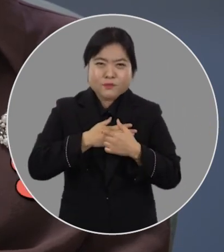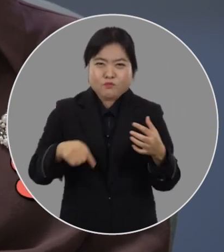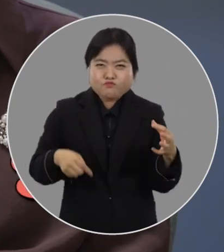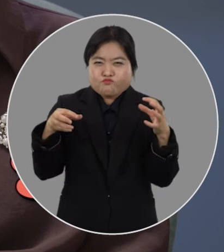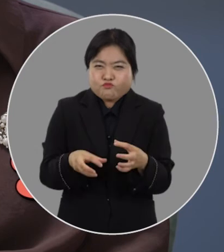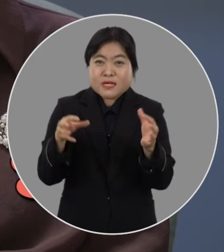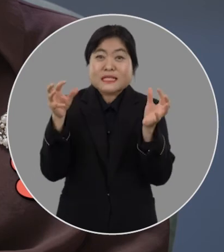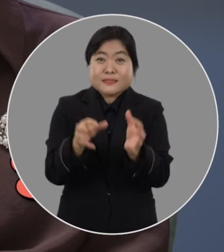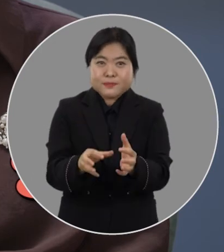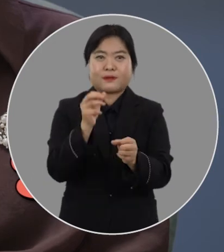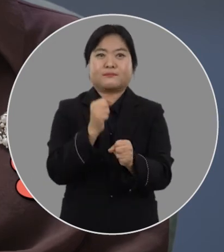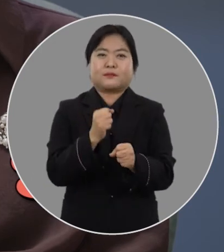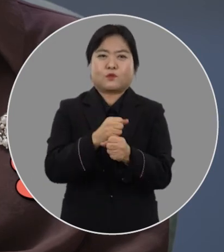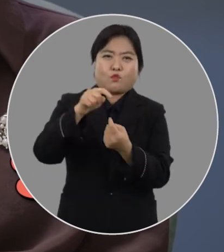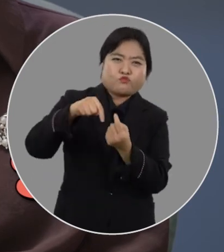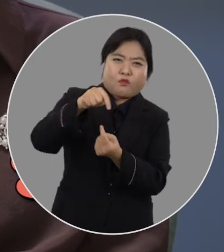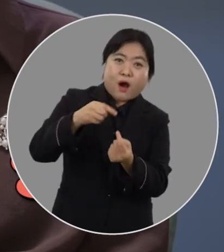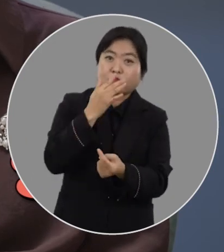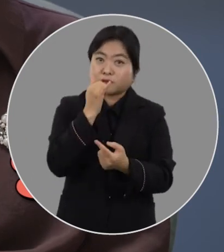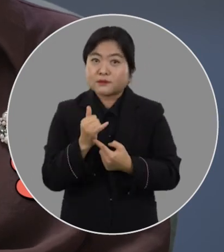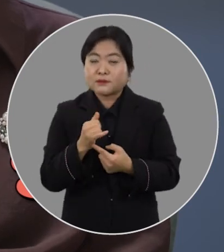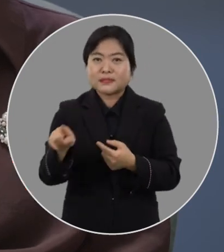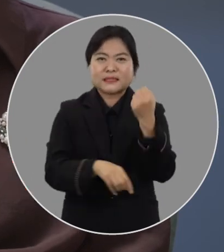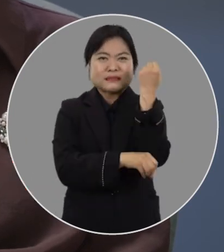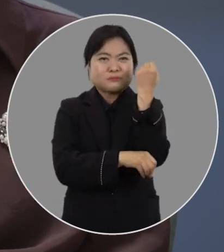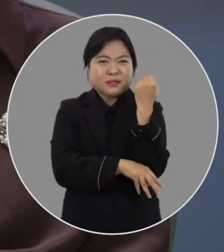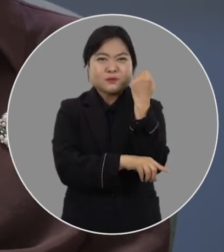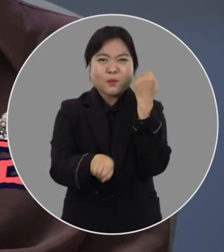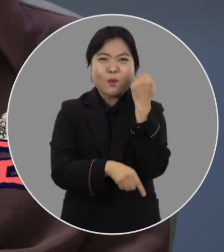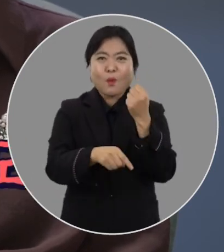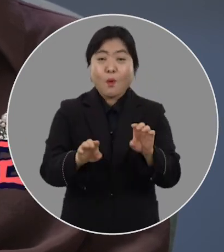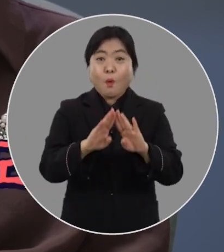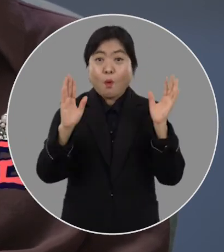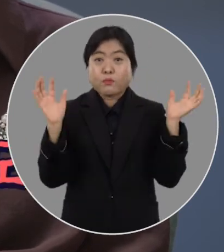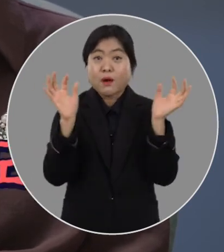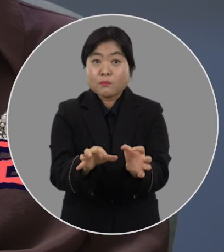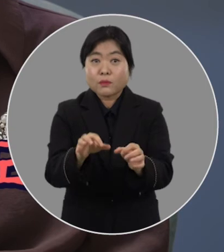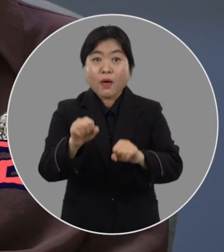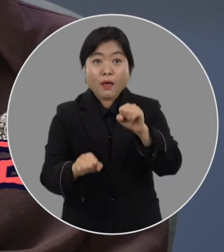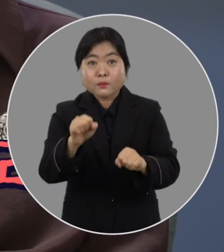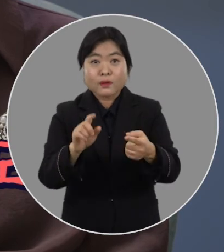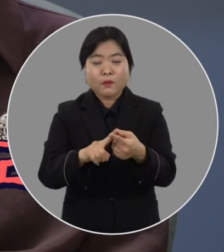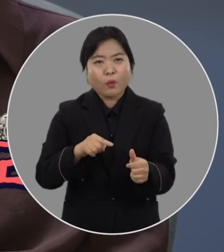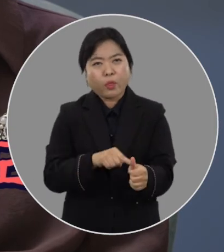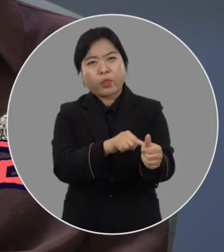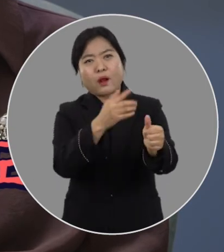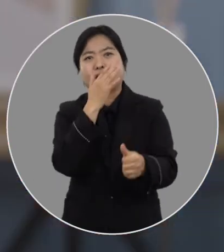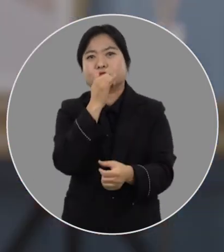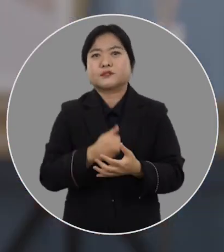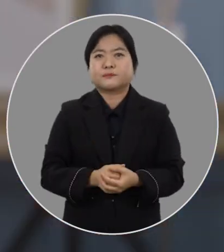뭉친 집단을 쉽게 꾸리고 운영해 나갈 수 있으며, 그를 기반으로 오프라인에서의 행동을 도모할 수도